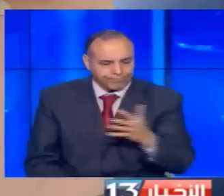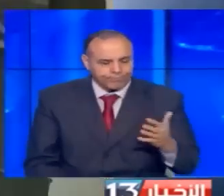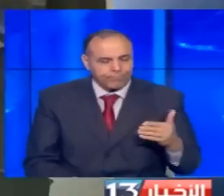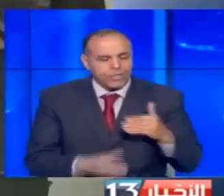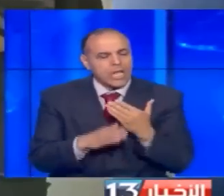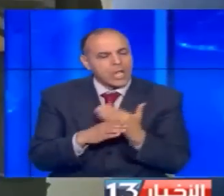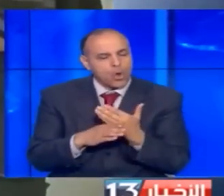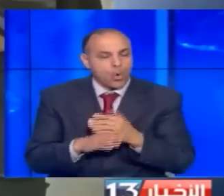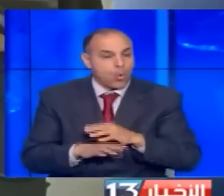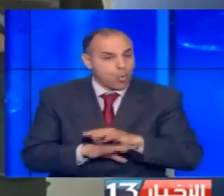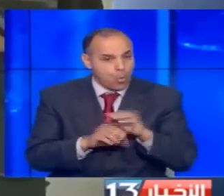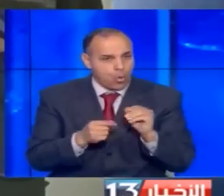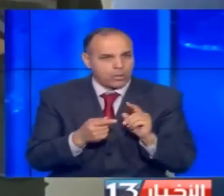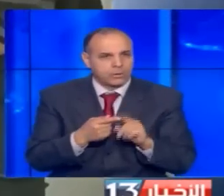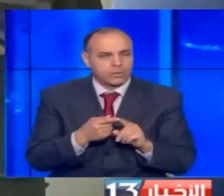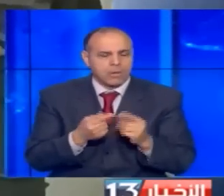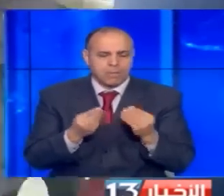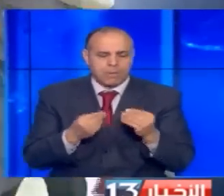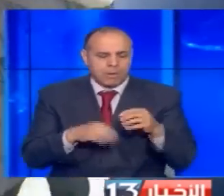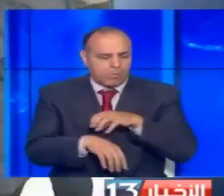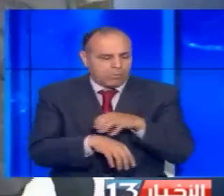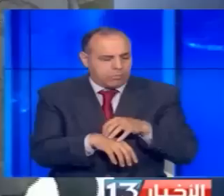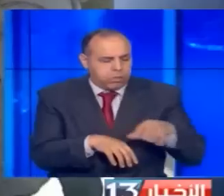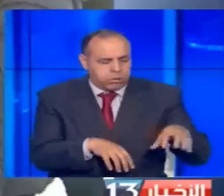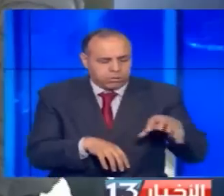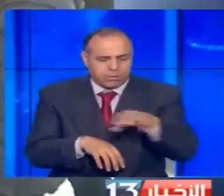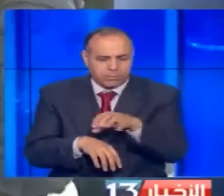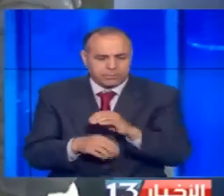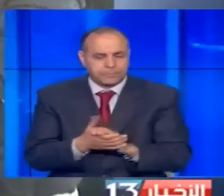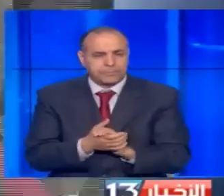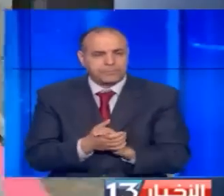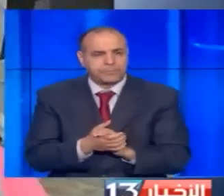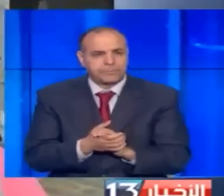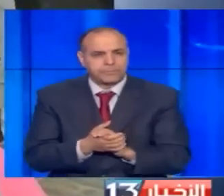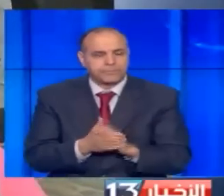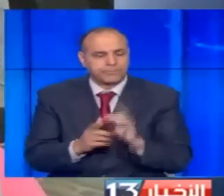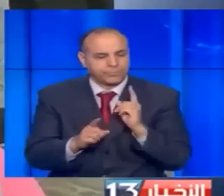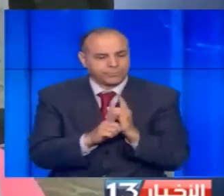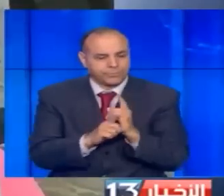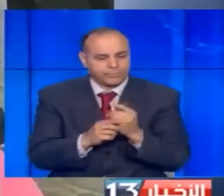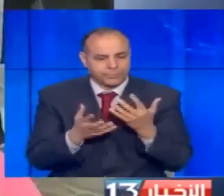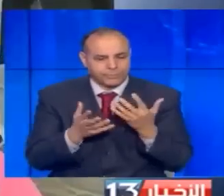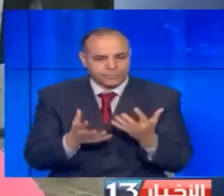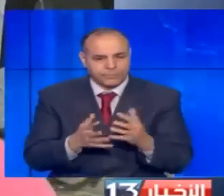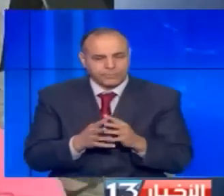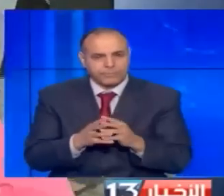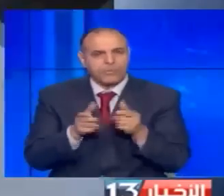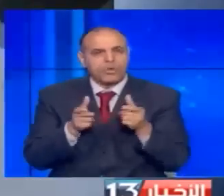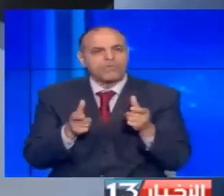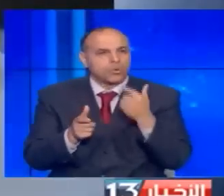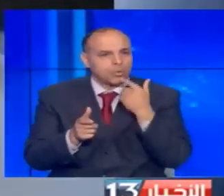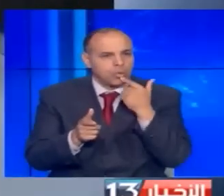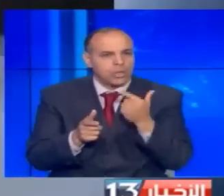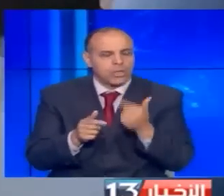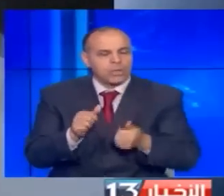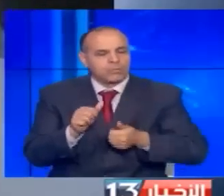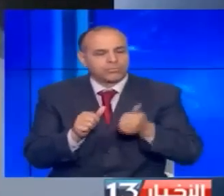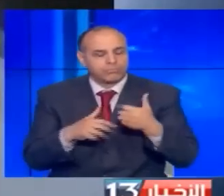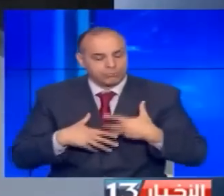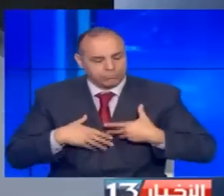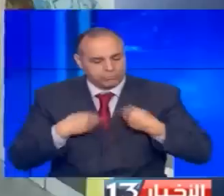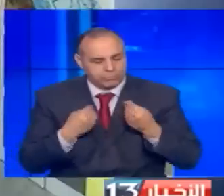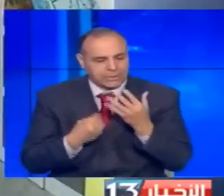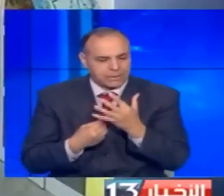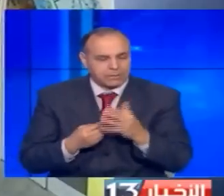مؤسسات تربوية من عديد المعتمديات شاركوا في الملتقى الذي كان فرصة لإبراز